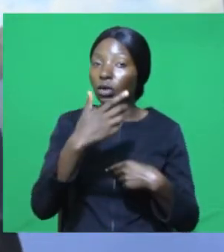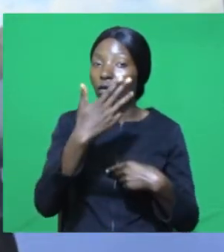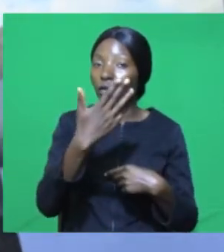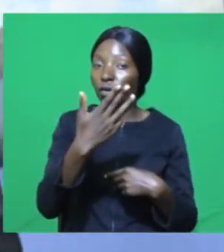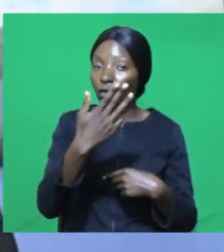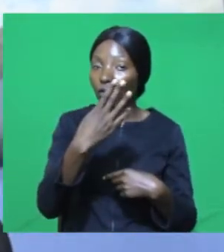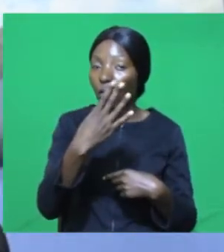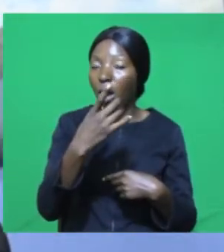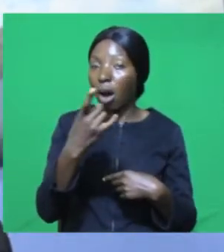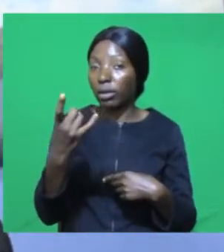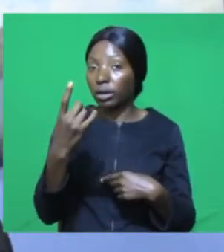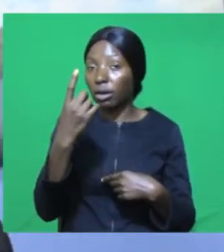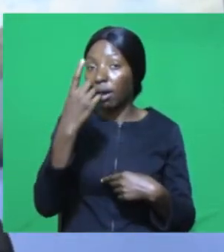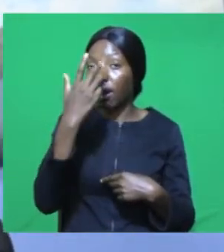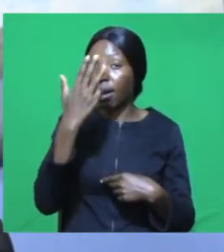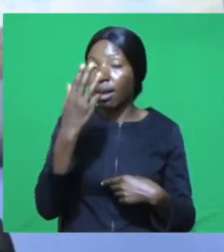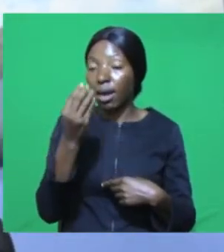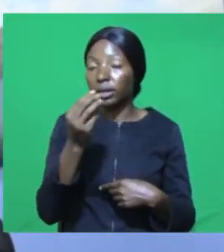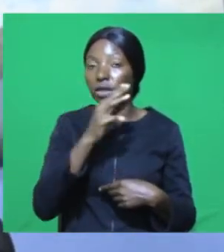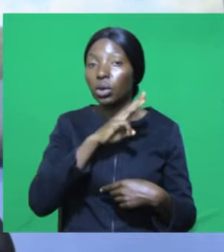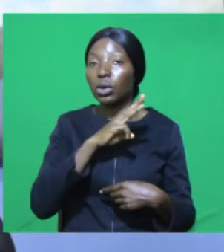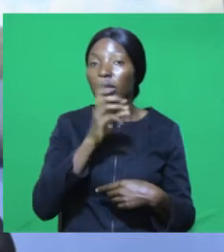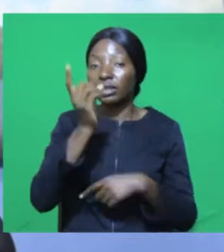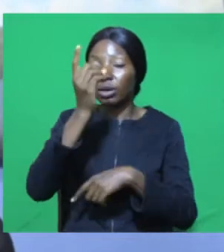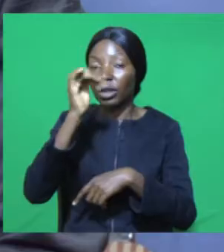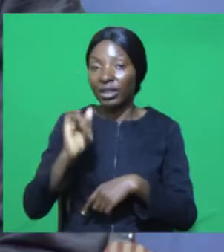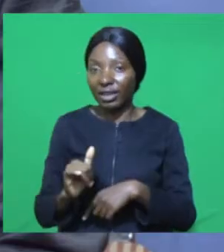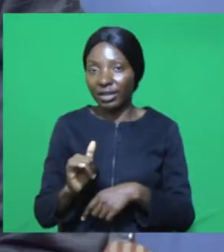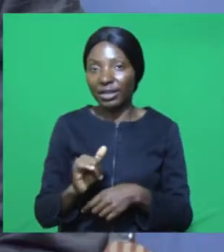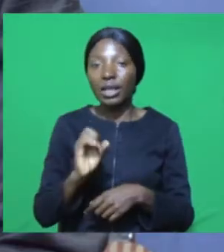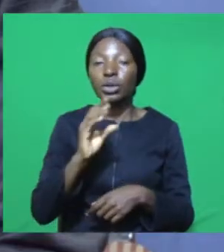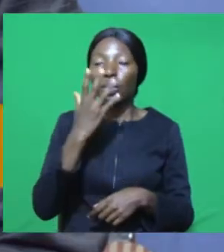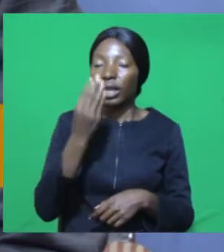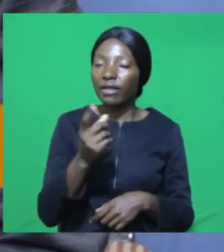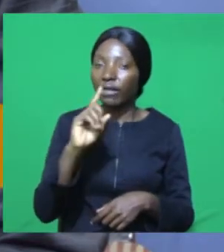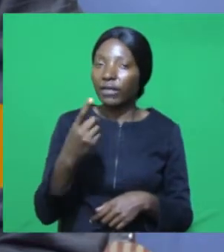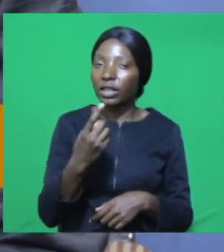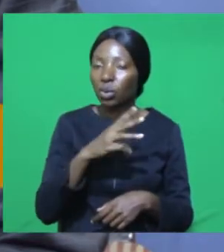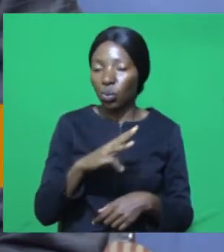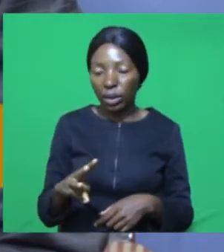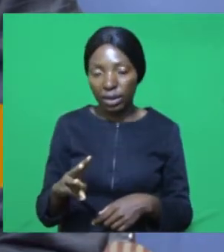Saka dzadaro ndodza dzichinzi pane vhiki rekutanga poita